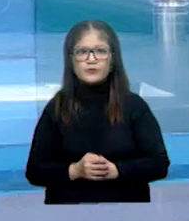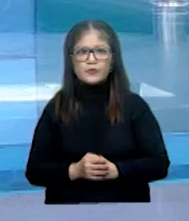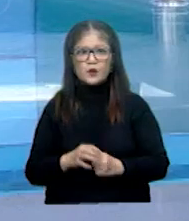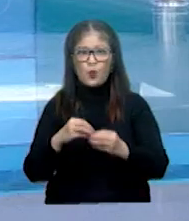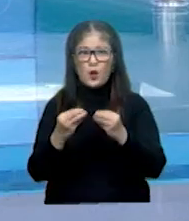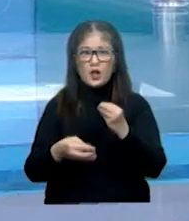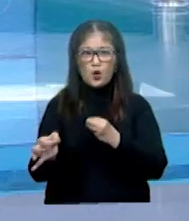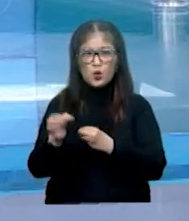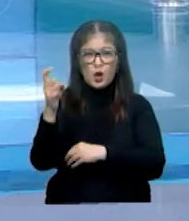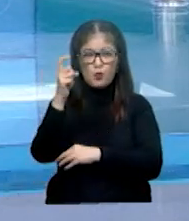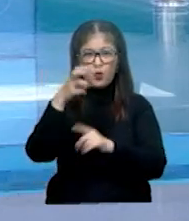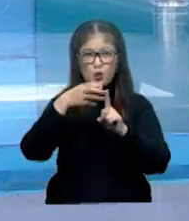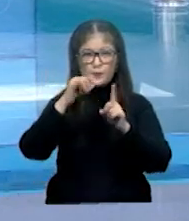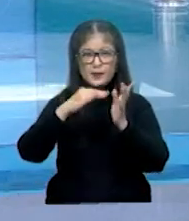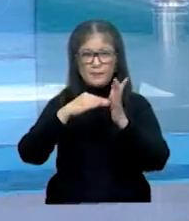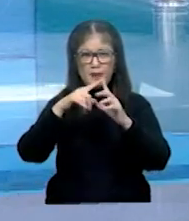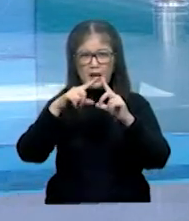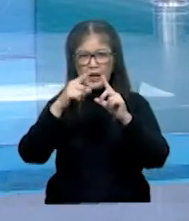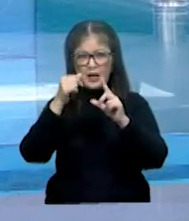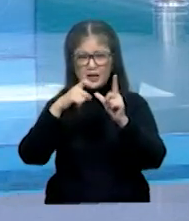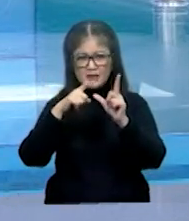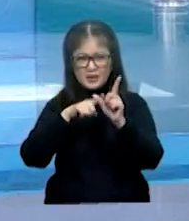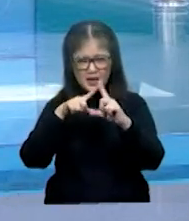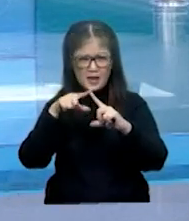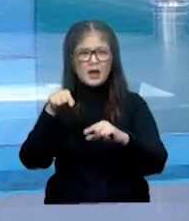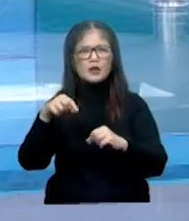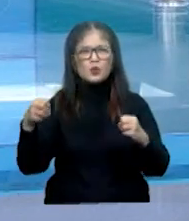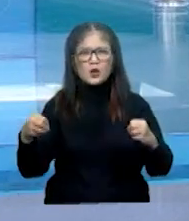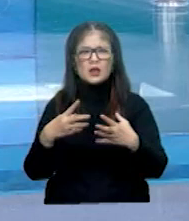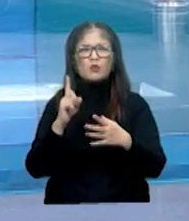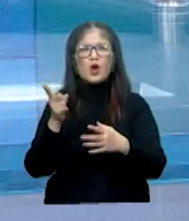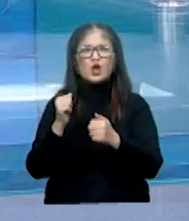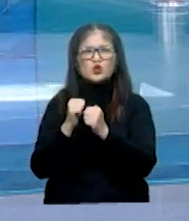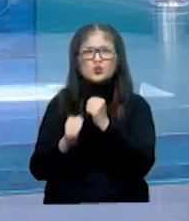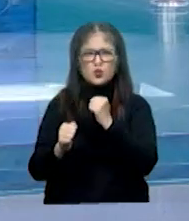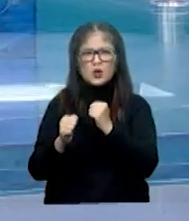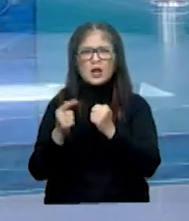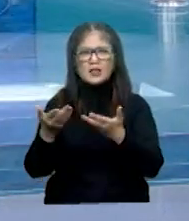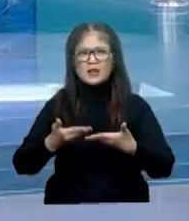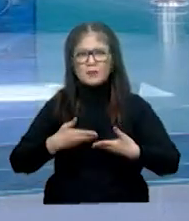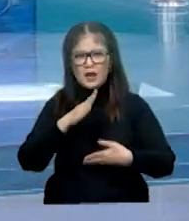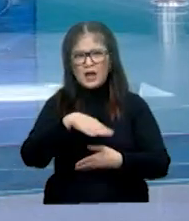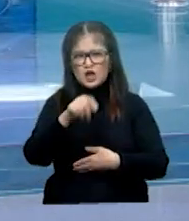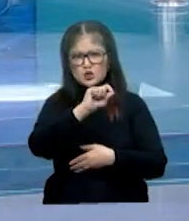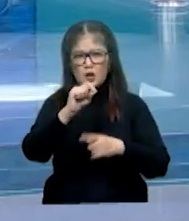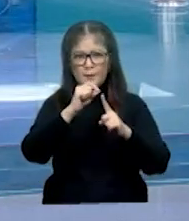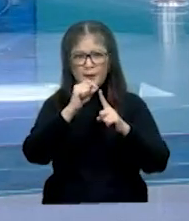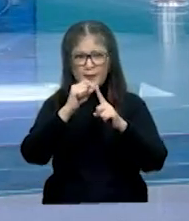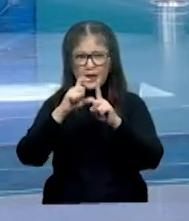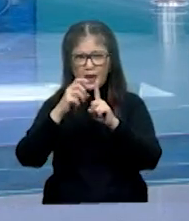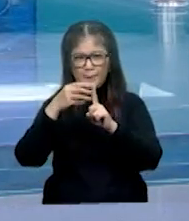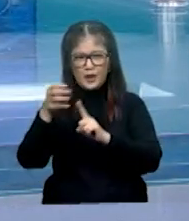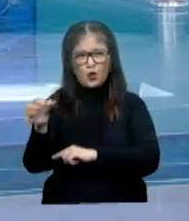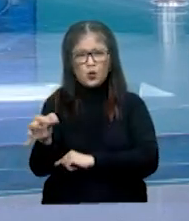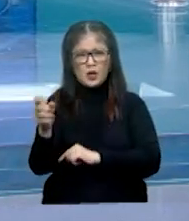Wali Kota Bogor Bima Arya Sugiarto menemukan dugaan kecurangan dalam penerimaan peserta didik baru PPDB